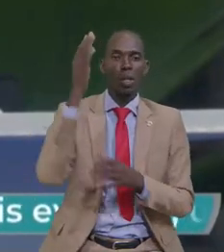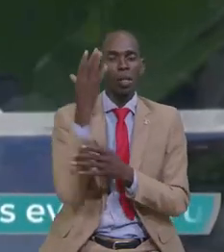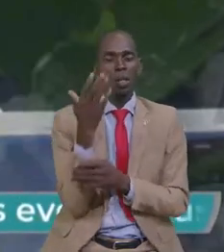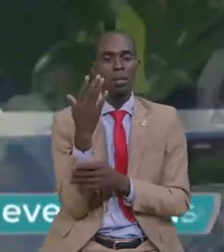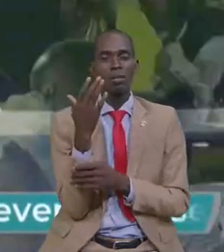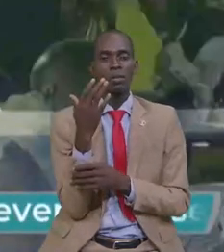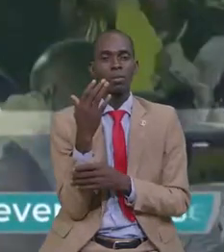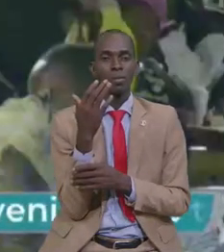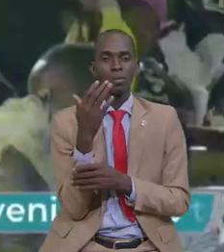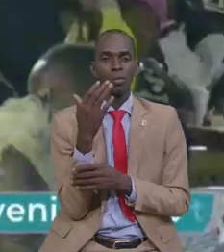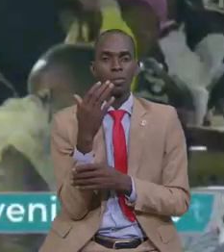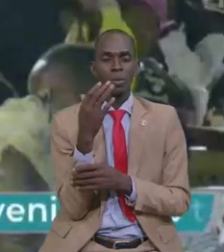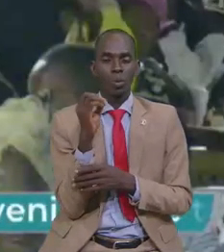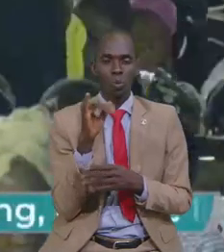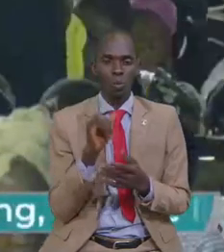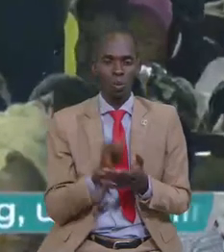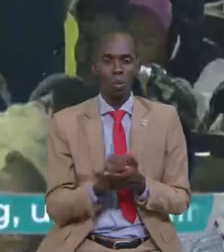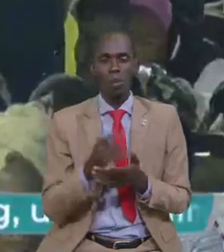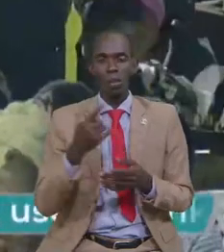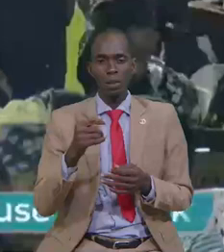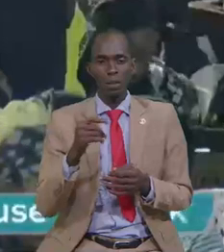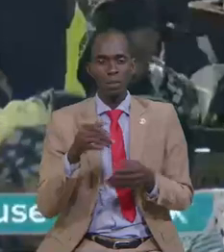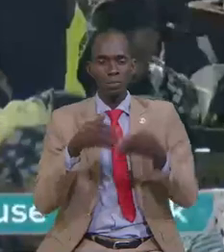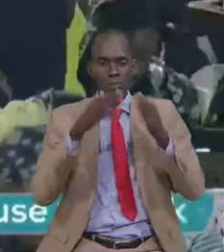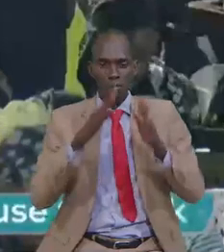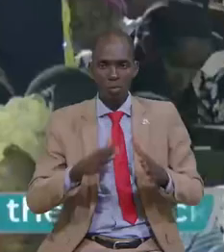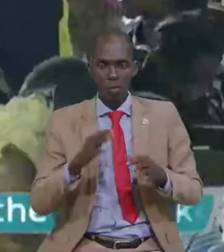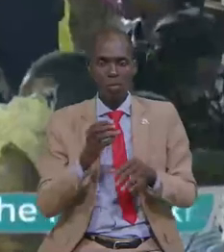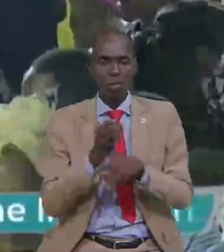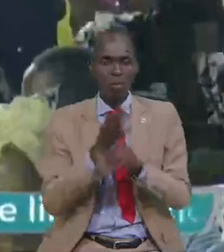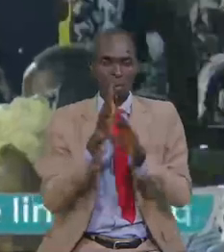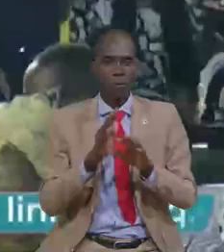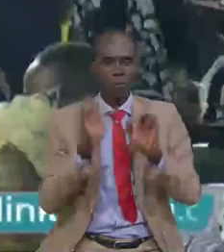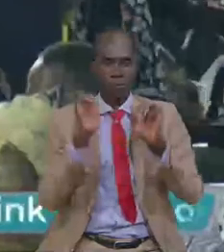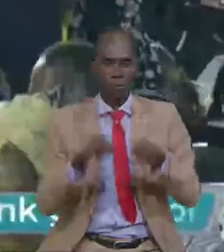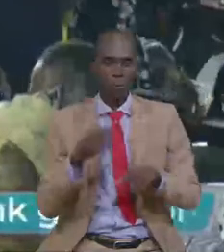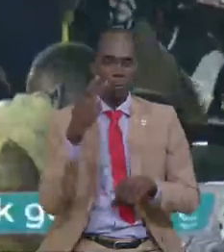Si vous avez donné votre vie au Seigneur, priez vous indiquer